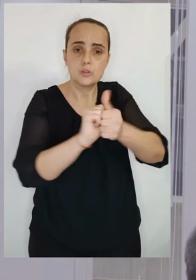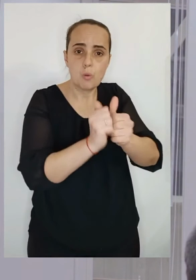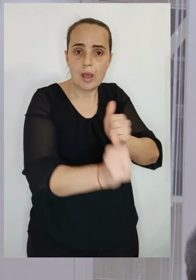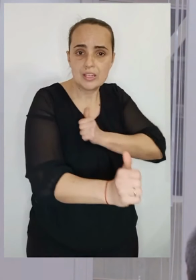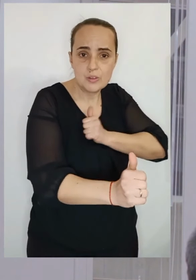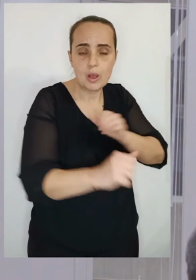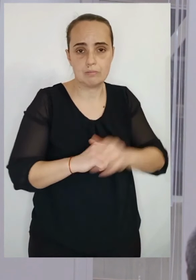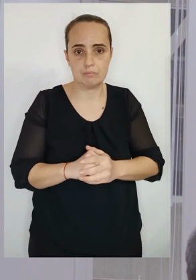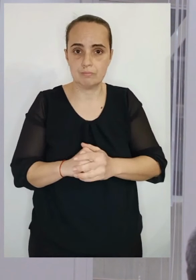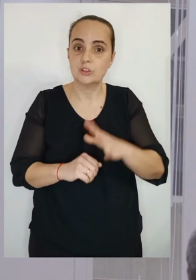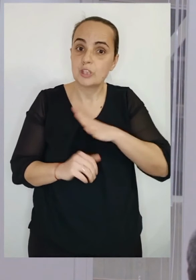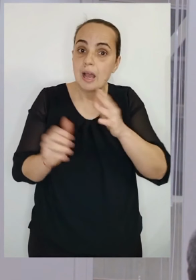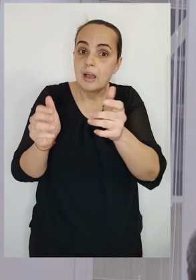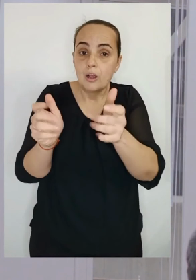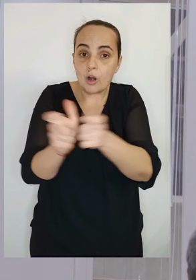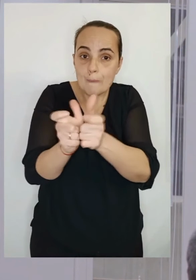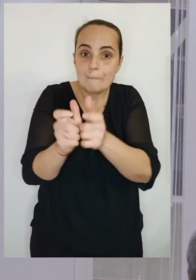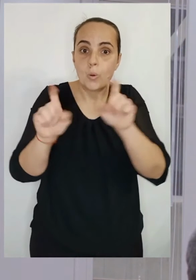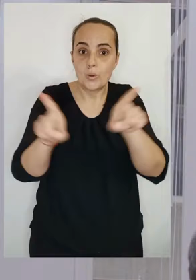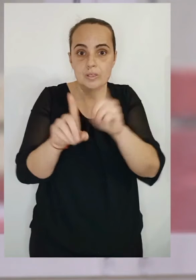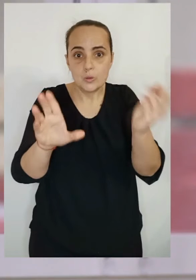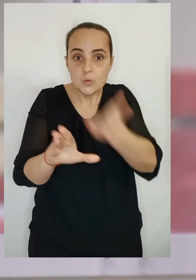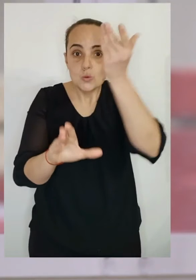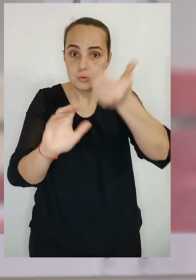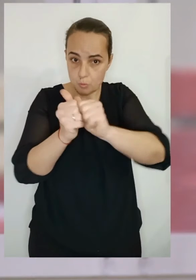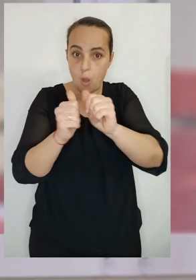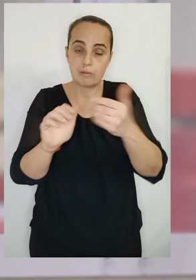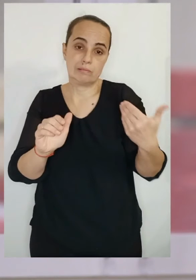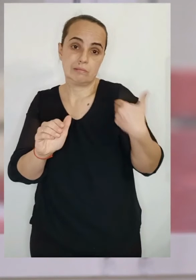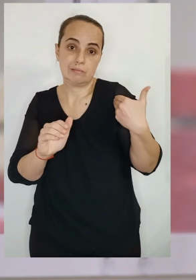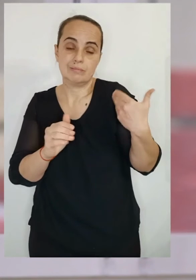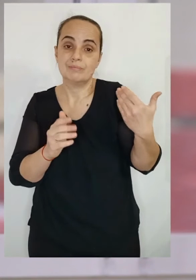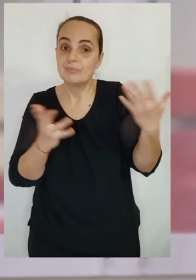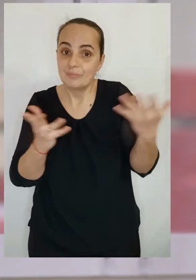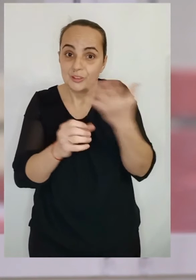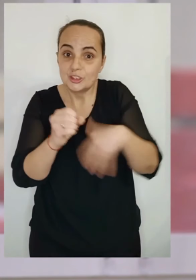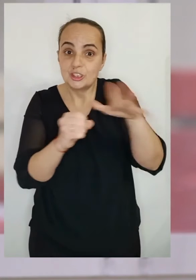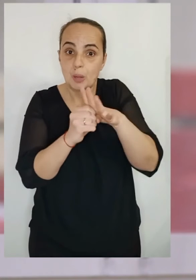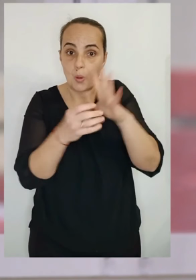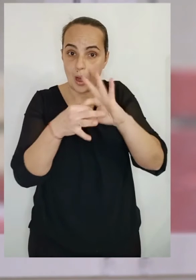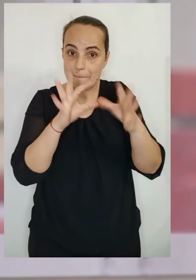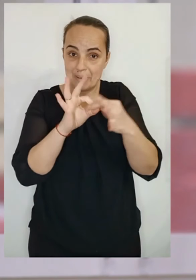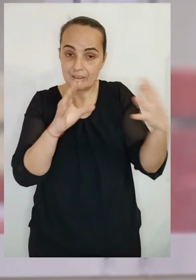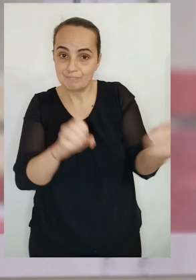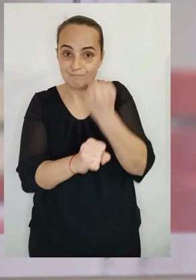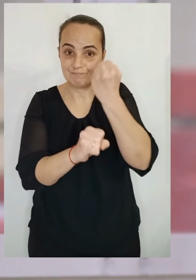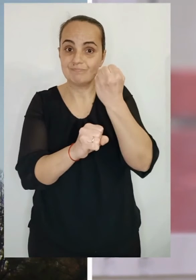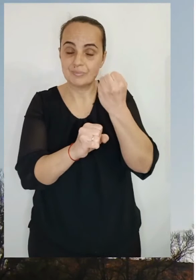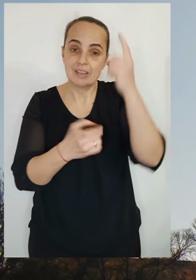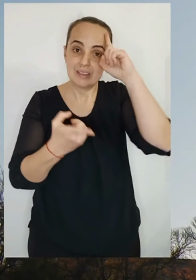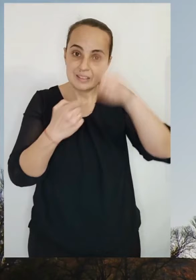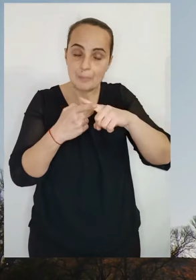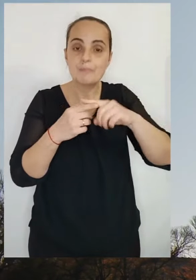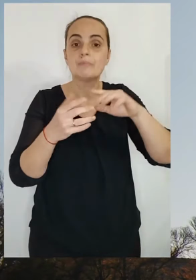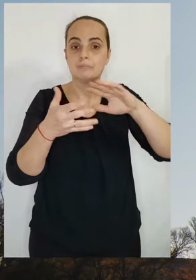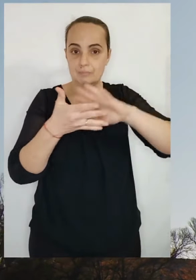clubs, en plus, vont aussi dans l'excellence sportive. Je rappelle qu'on a eu un champion olympique avec notre société